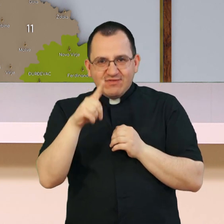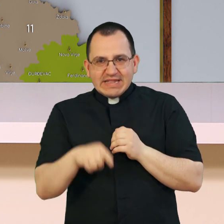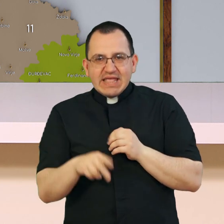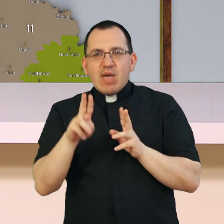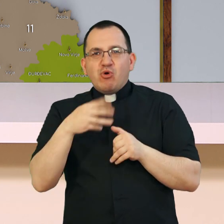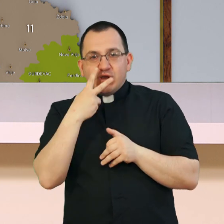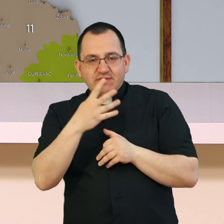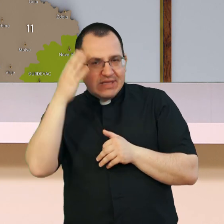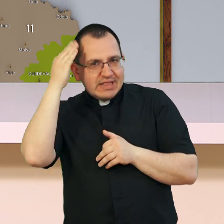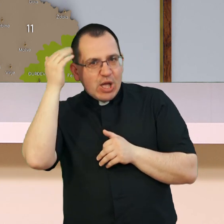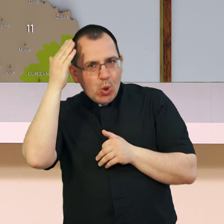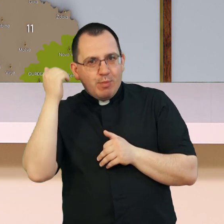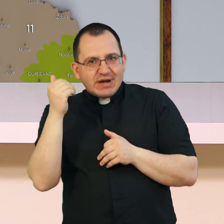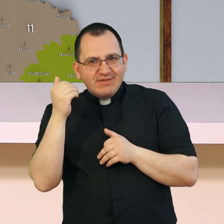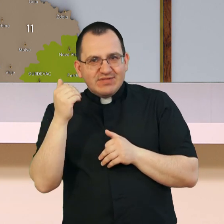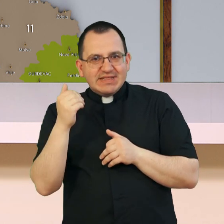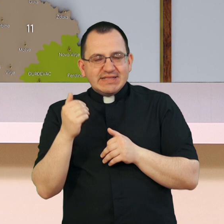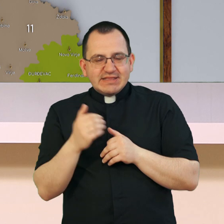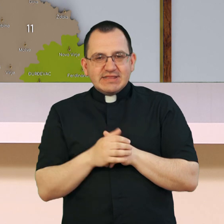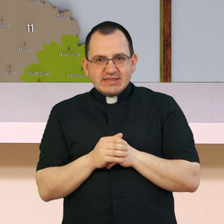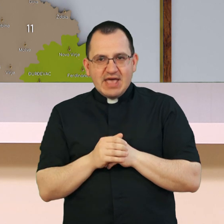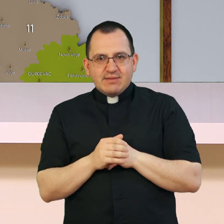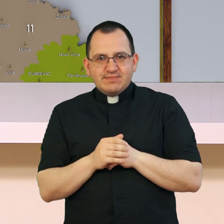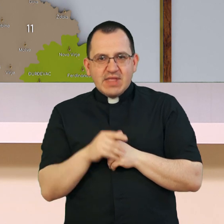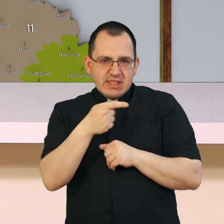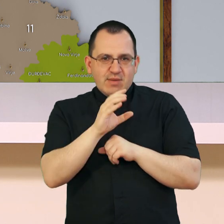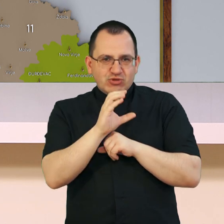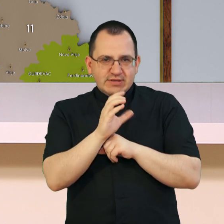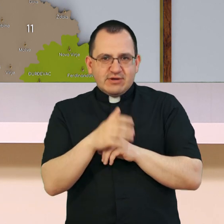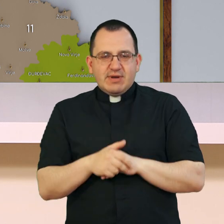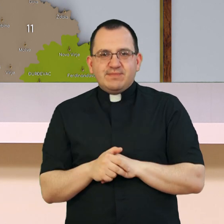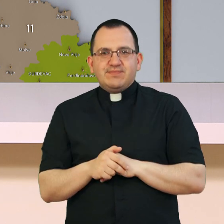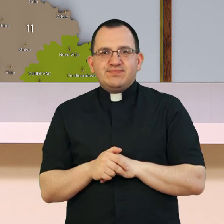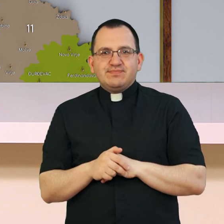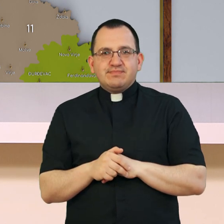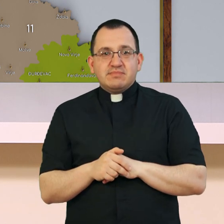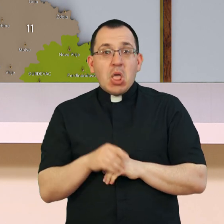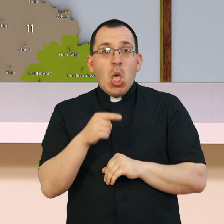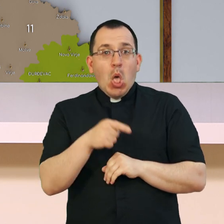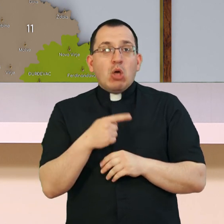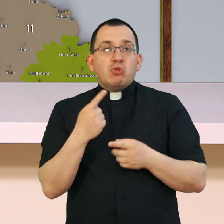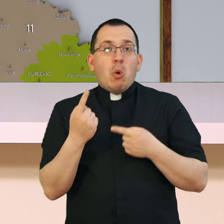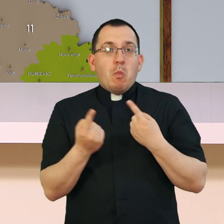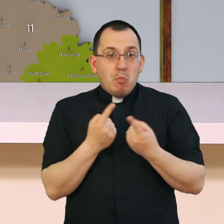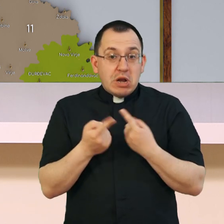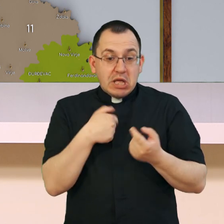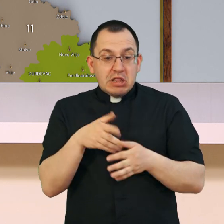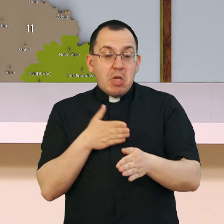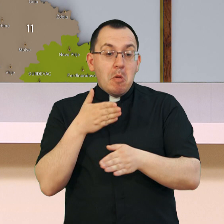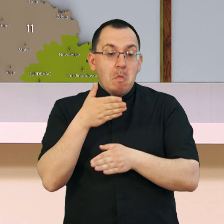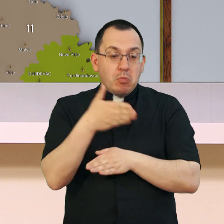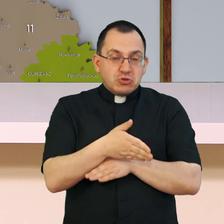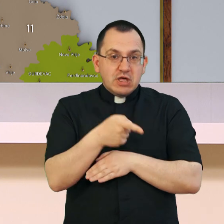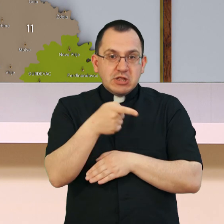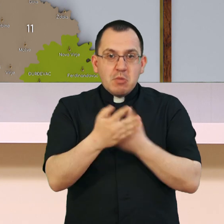Stepinac u pastoralnom centru župe Blaženog Alojzija Stepinca u Koprivnici. Bio je to povod da posjetimo ovu galeriju